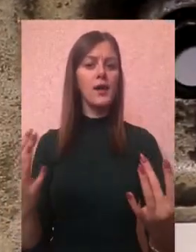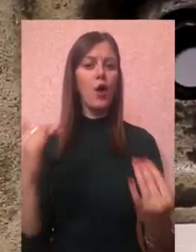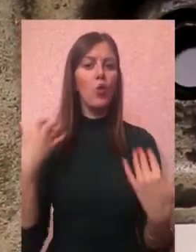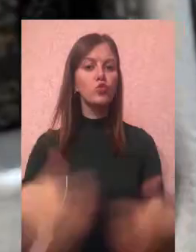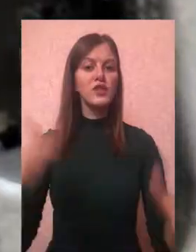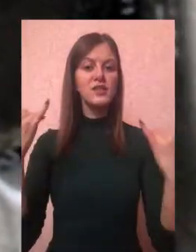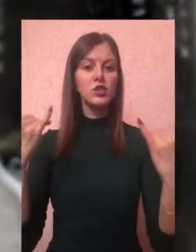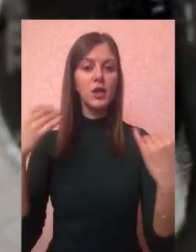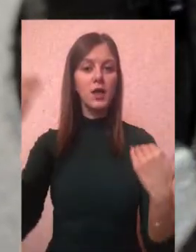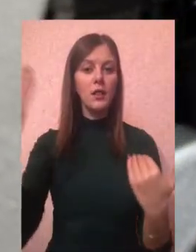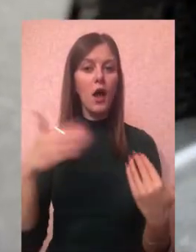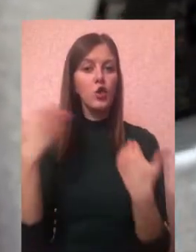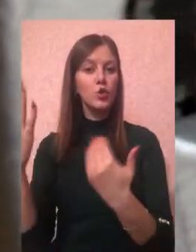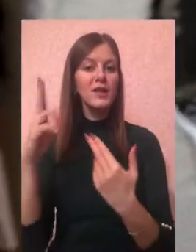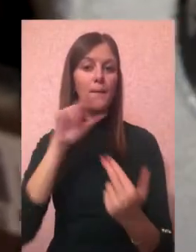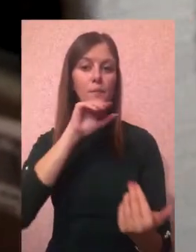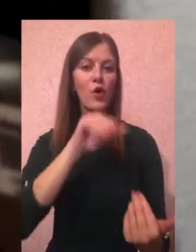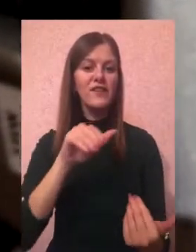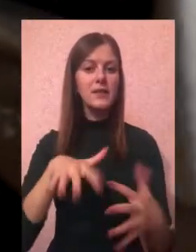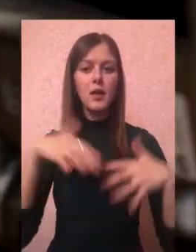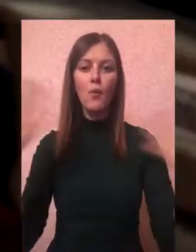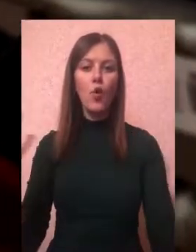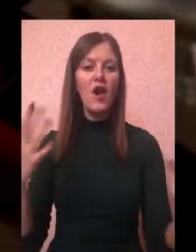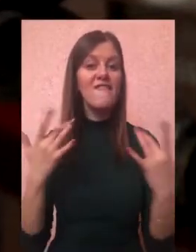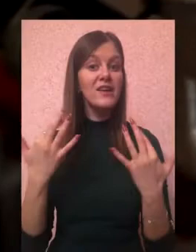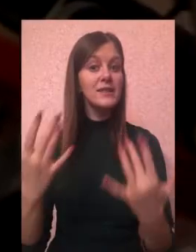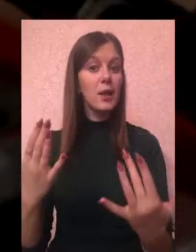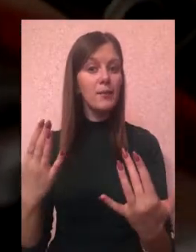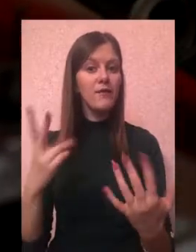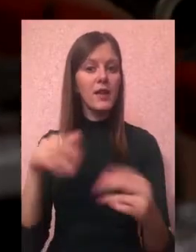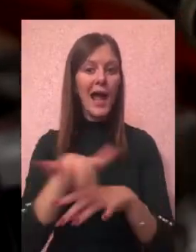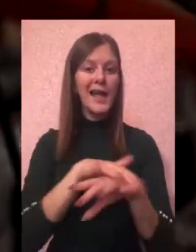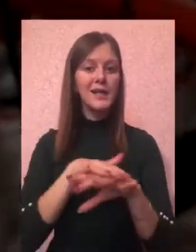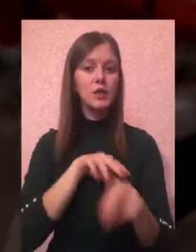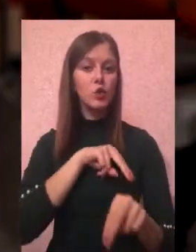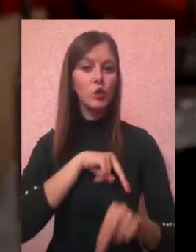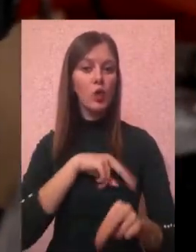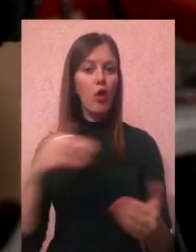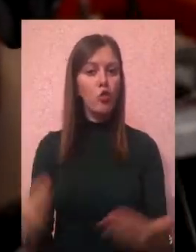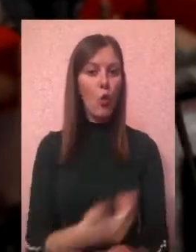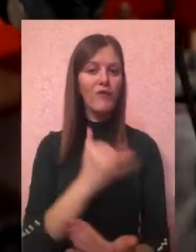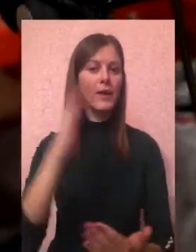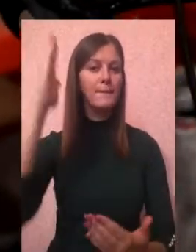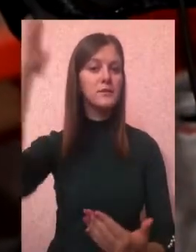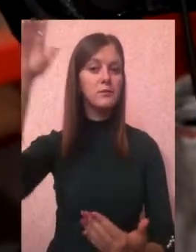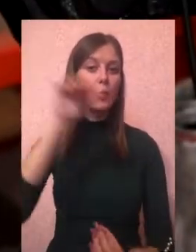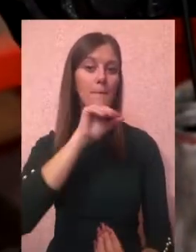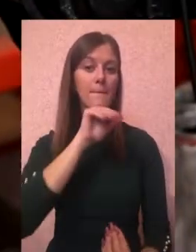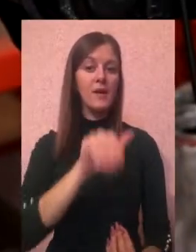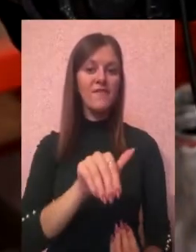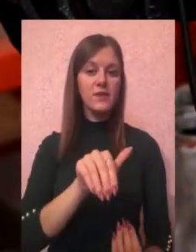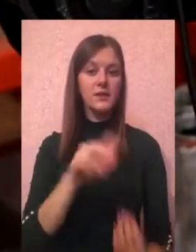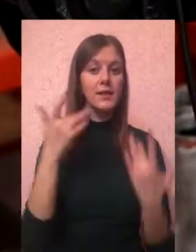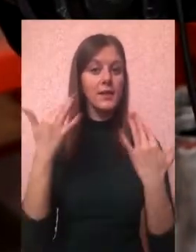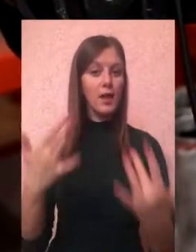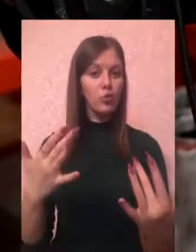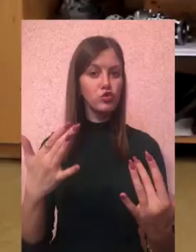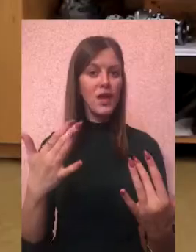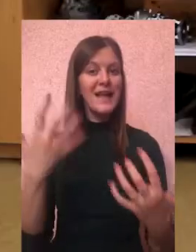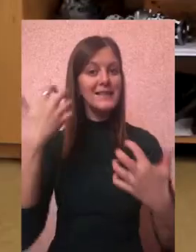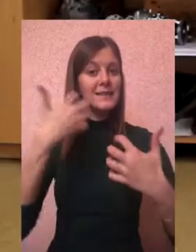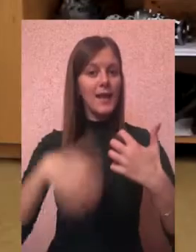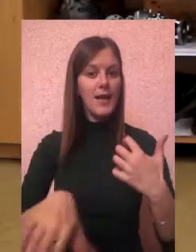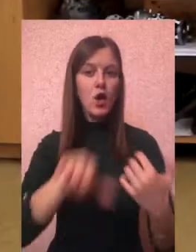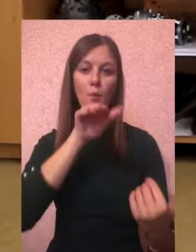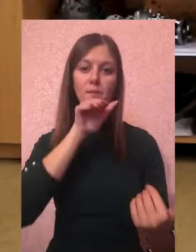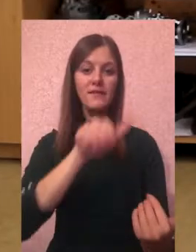актуальной. Уже сейчас она относится к профессии наиболее востребованных на рынке труда новых и перспективных профессий,